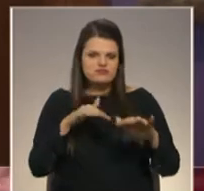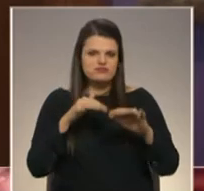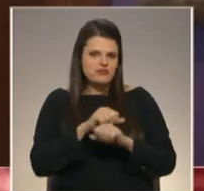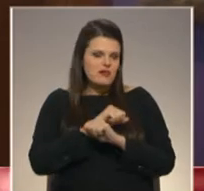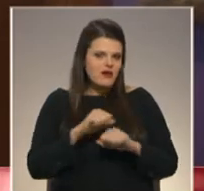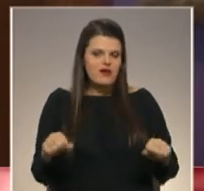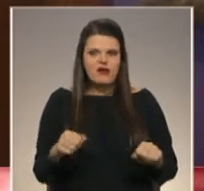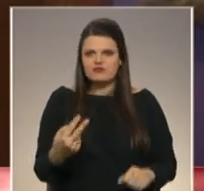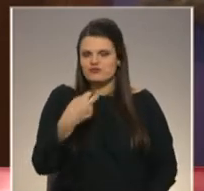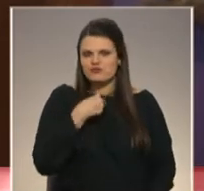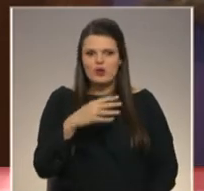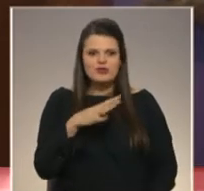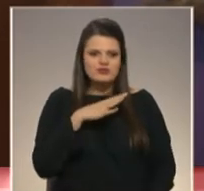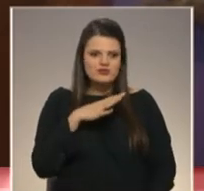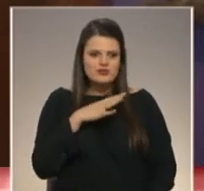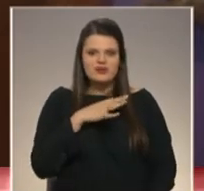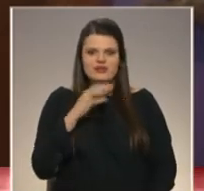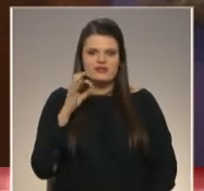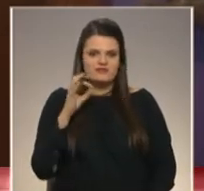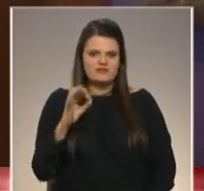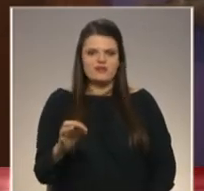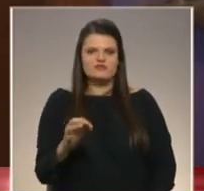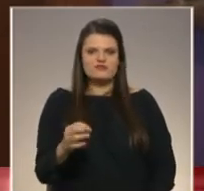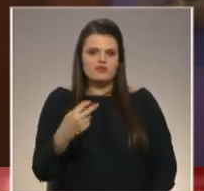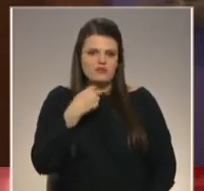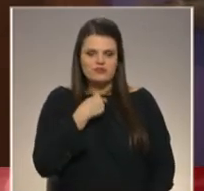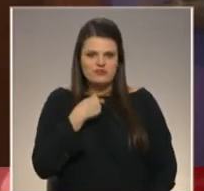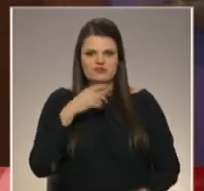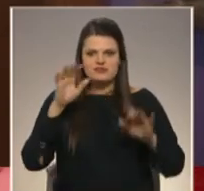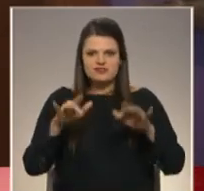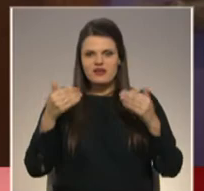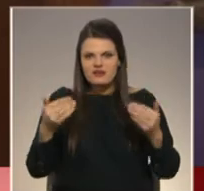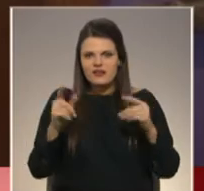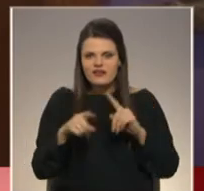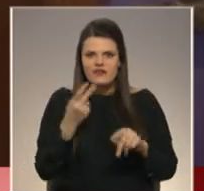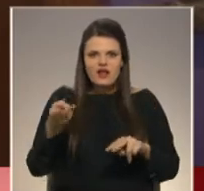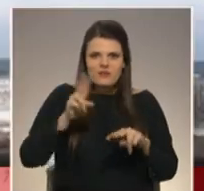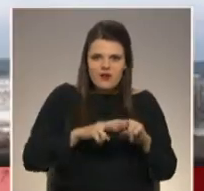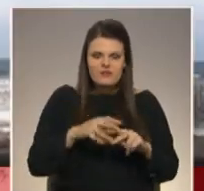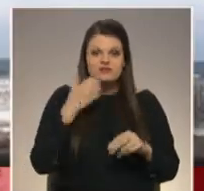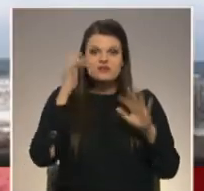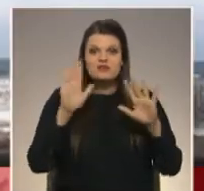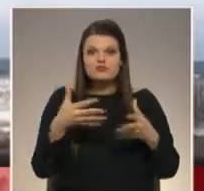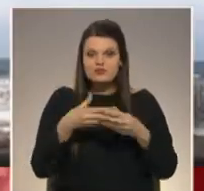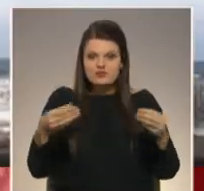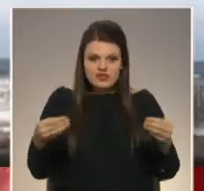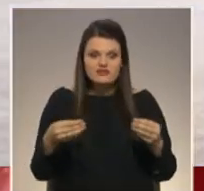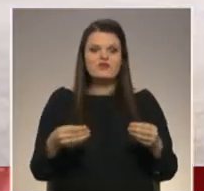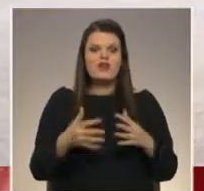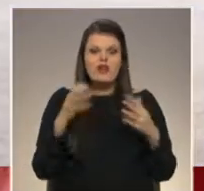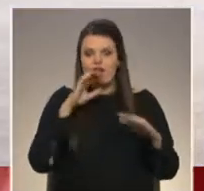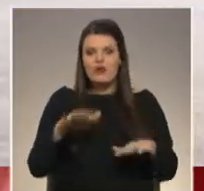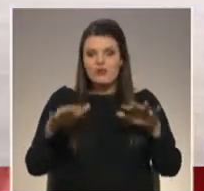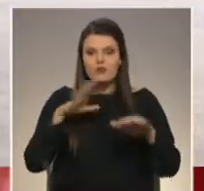I tas šoks bija, tik otrai. Te vēl sniegi tagad kreit, te kā tī vēl izskas. Lielākie plūdi šajā pusē